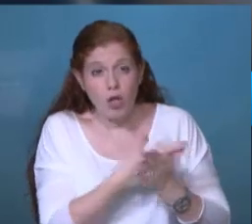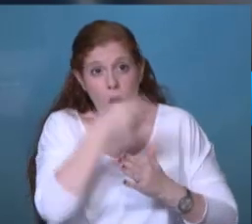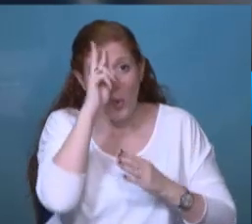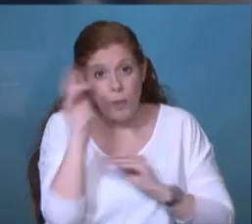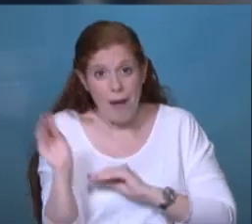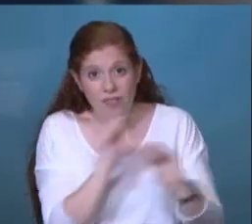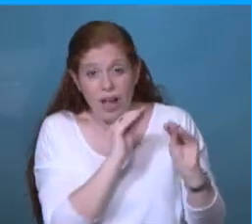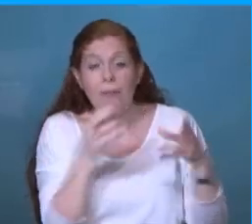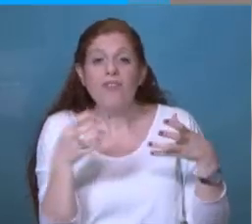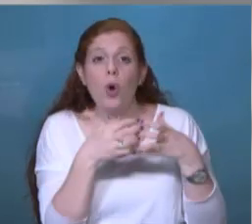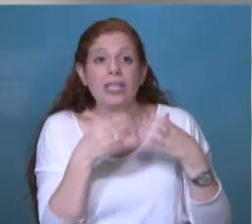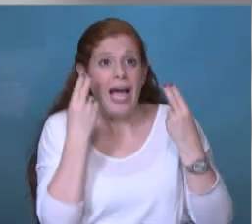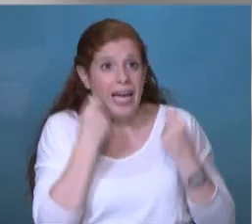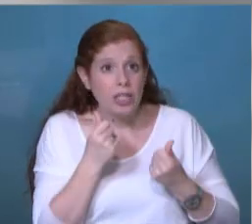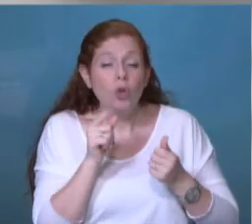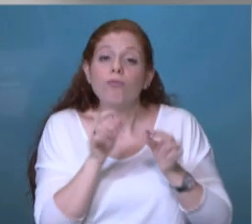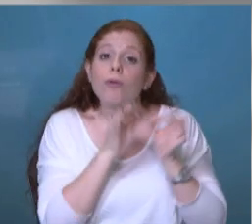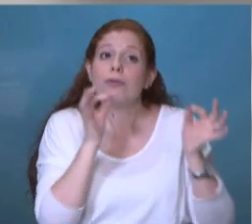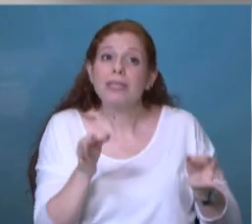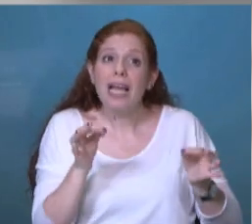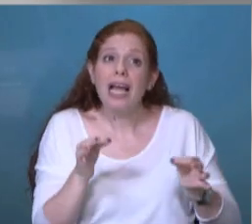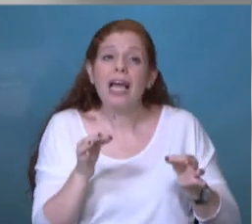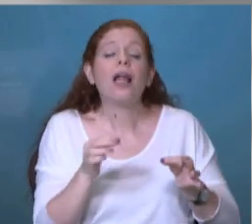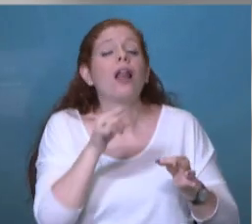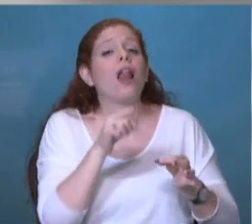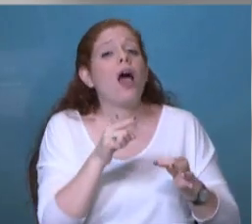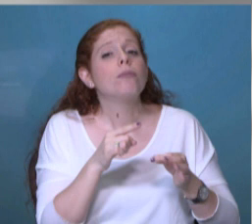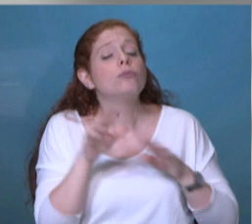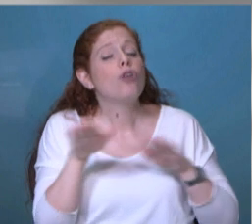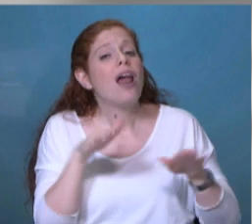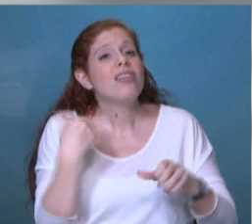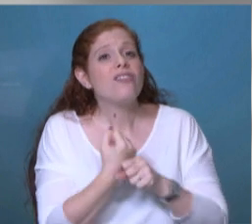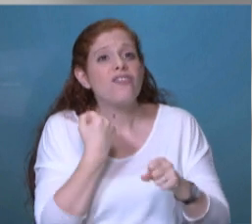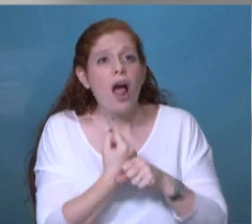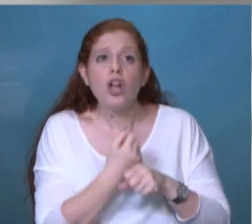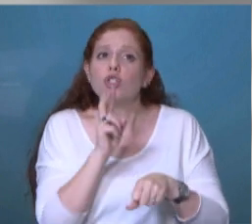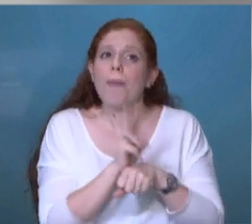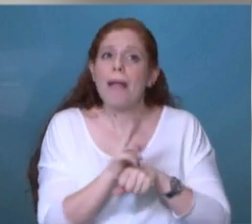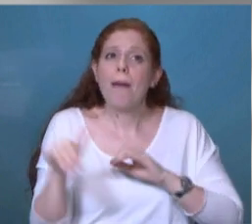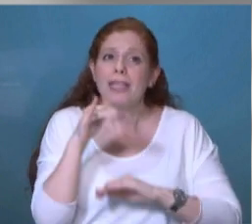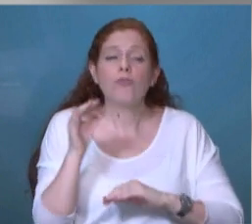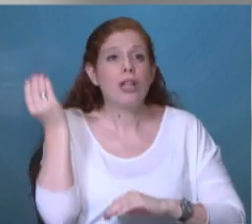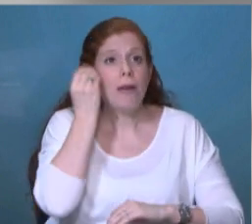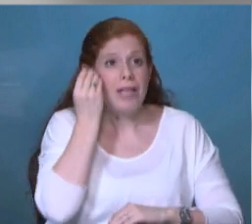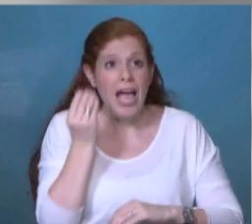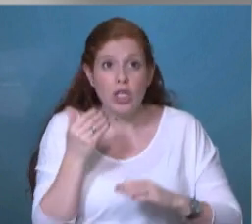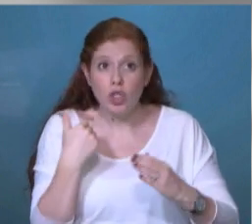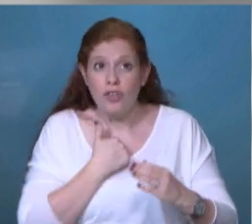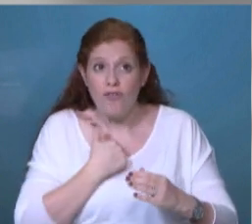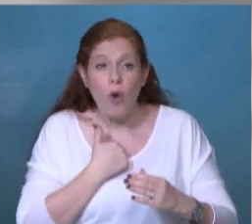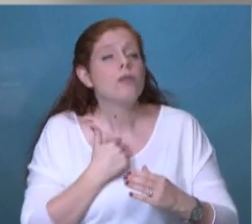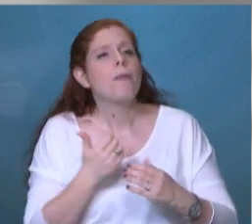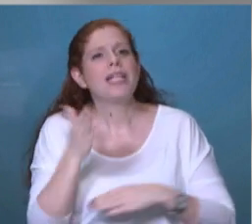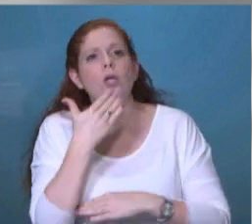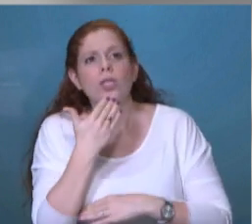למפלגות החרדיות, ושם בעצם מתחיל ברמה הצהרתית: הממשלה תפעל לשמירת מעמדם של תלמידי הישיבות במדינת היהודים, לא יוגבלו מכסה